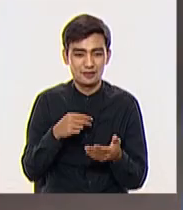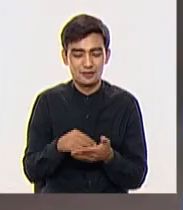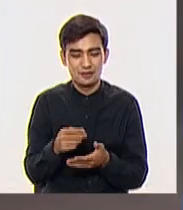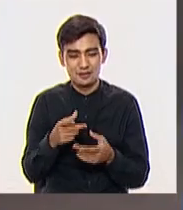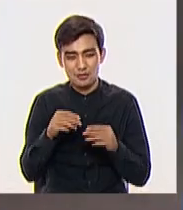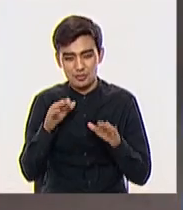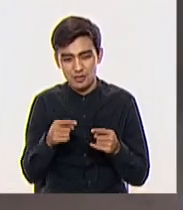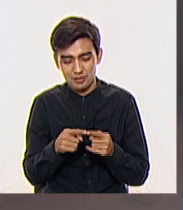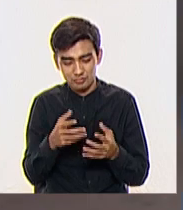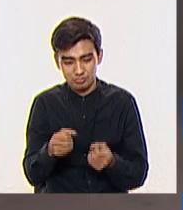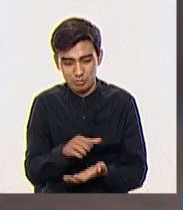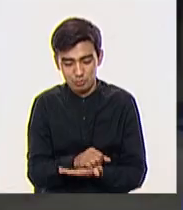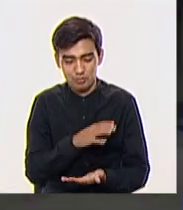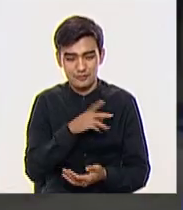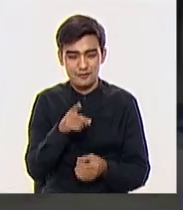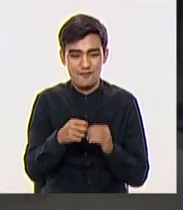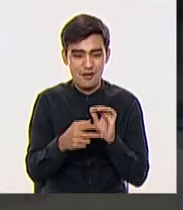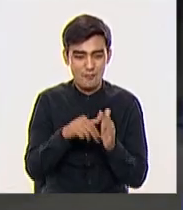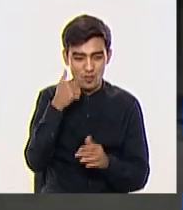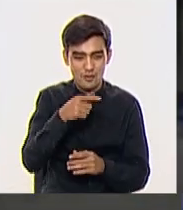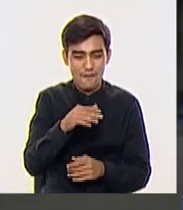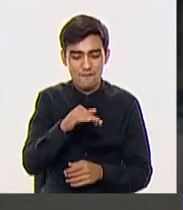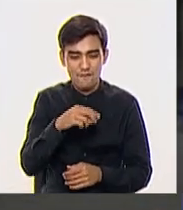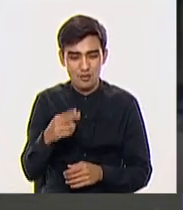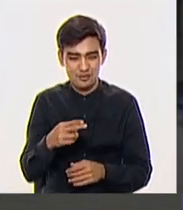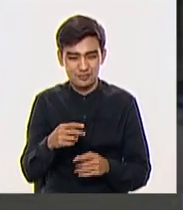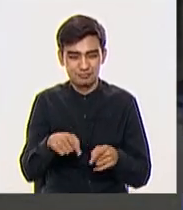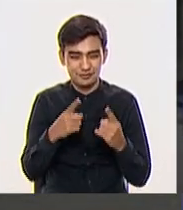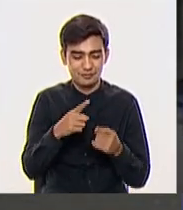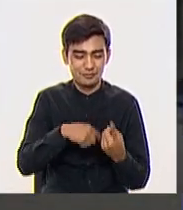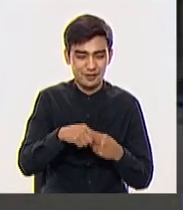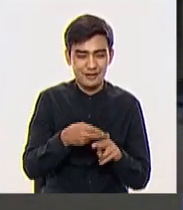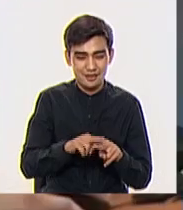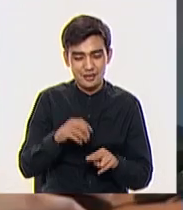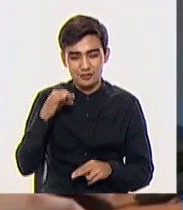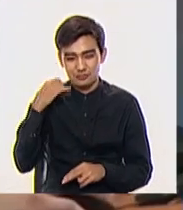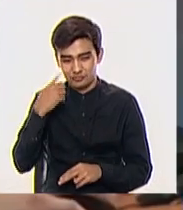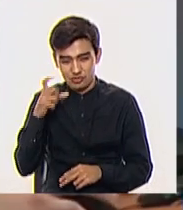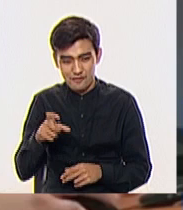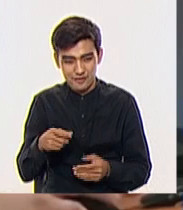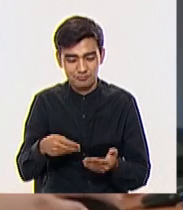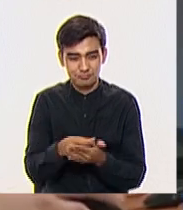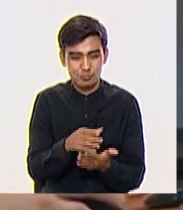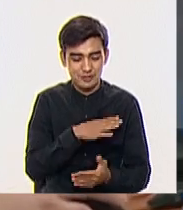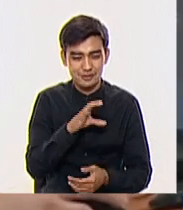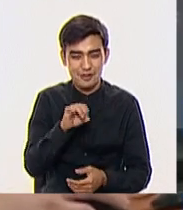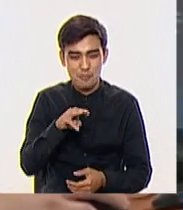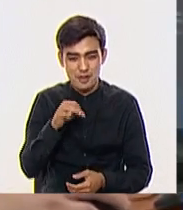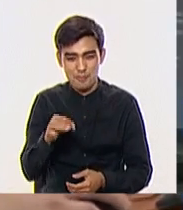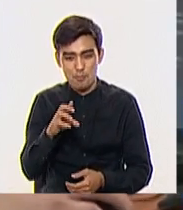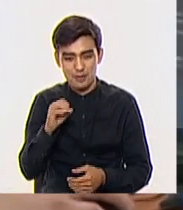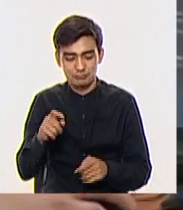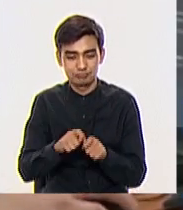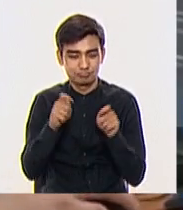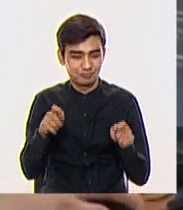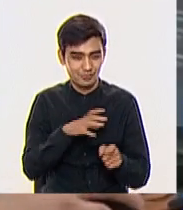подешевле взять. В 2018 году Фонд развития предпринимательства и частный инвестор учредили компанию «Семей БАС». В лизинг на очень